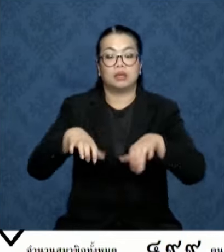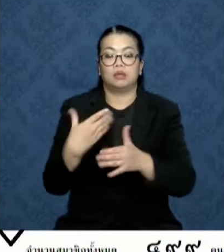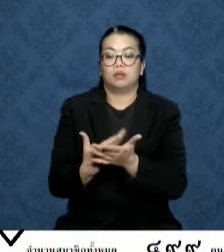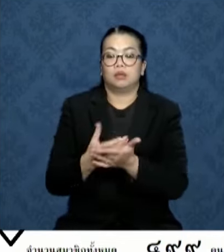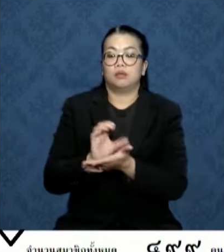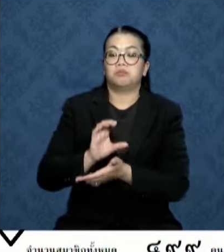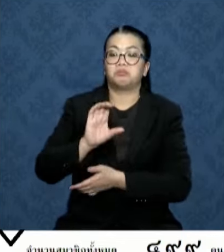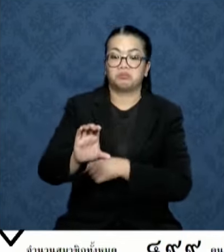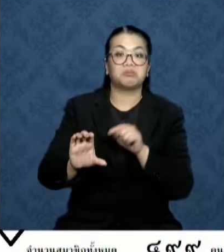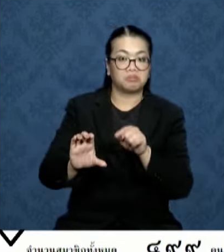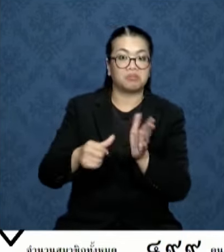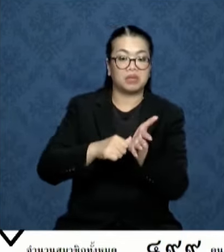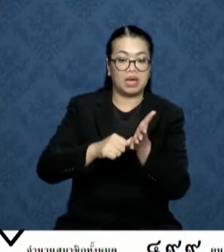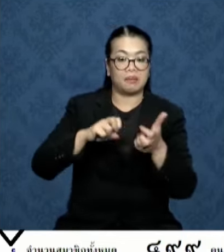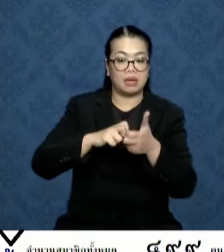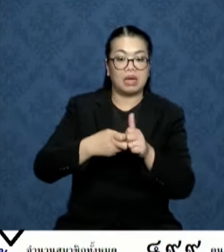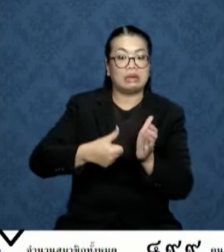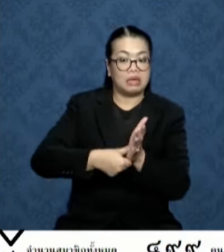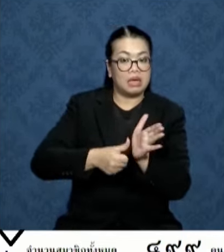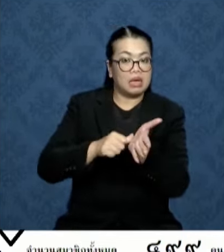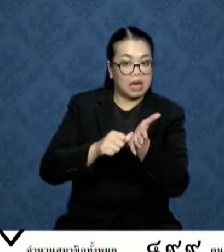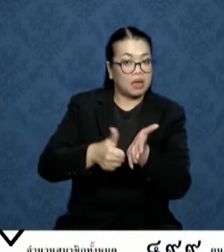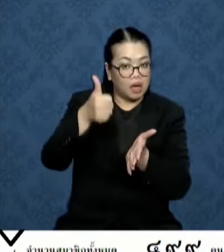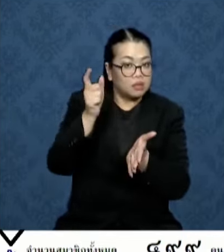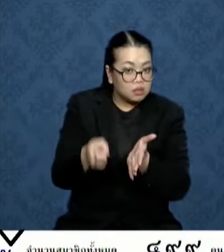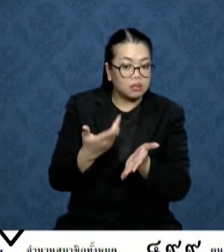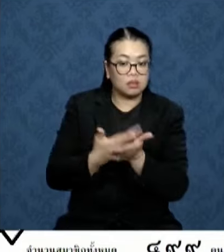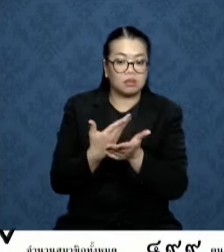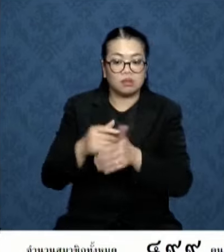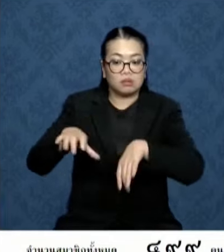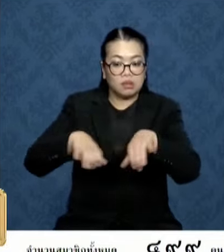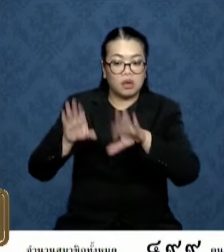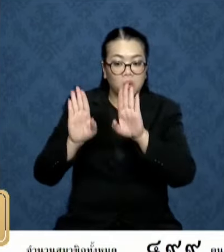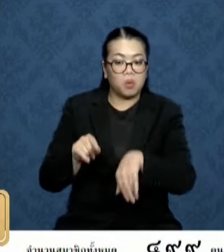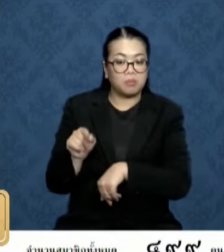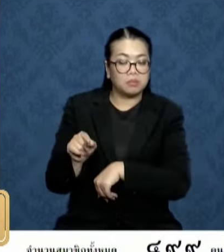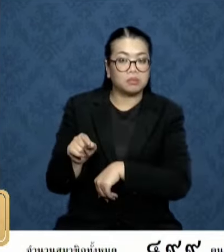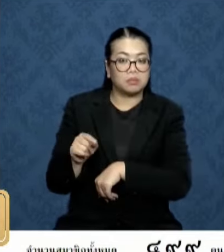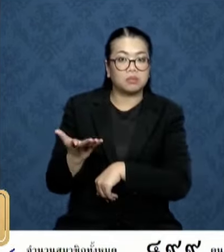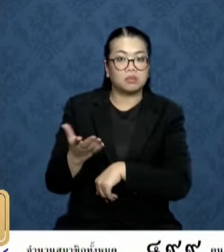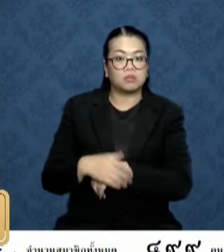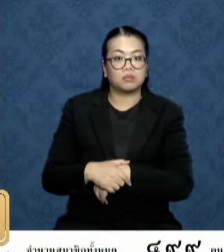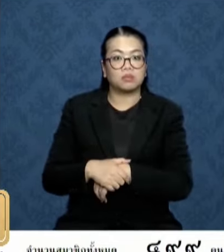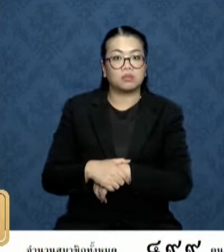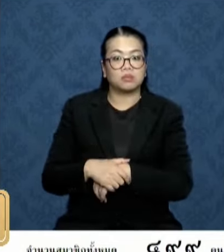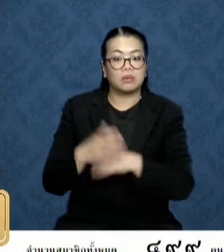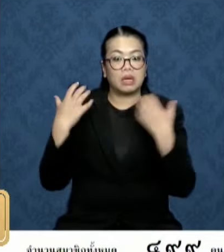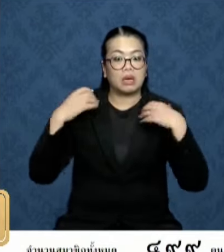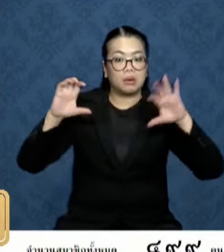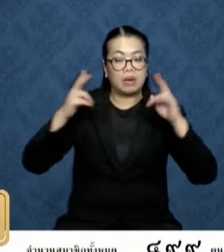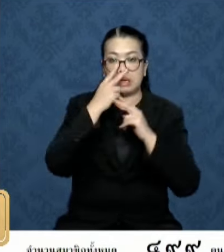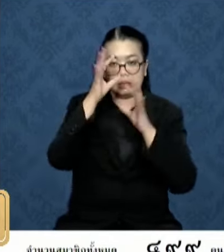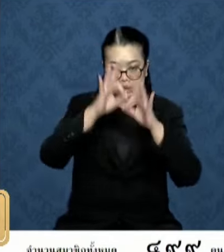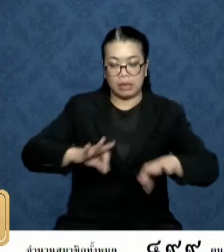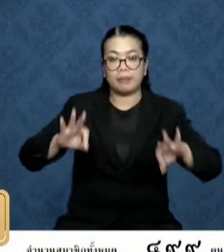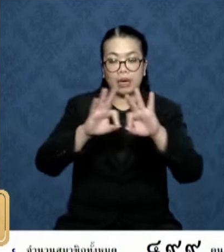นี้จะแ้ปัหานี่ได้จรงหรอการจัสงบประมาณแบบนี้ สมกบที่รัฐบาให้คามสำคัญ